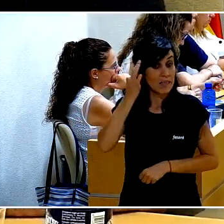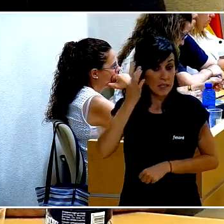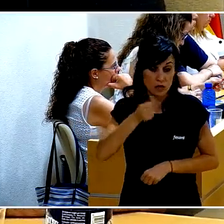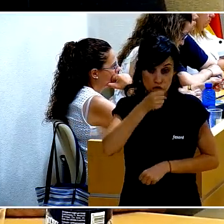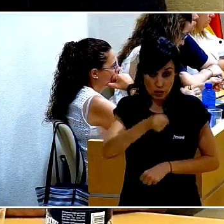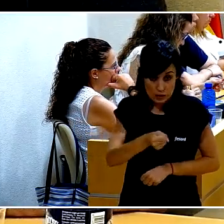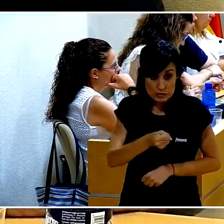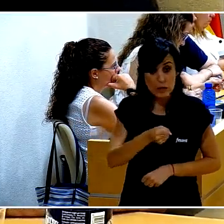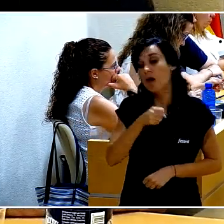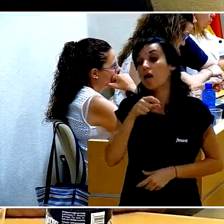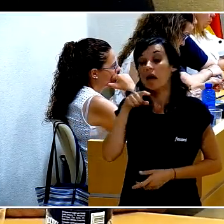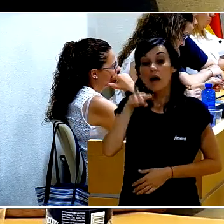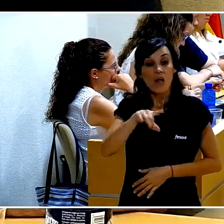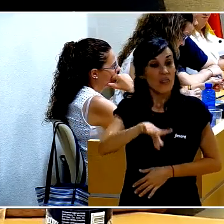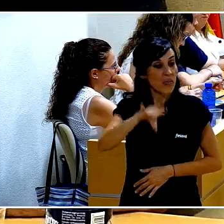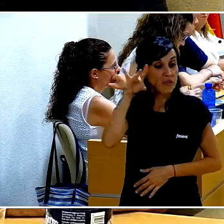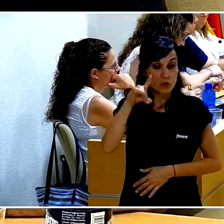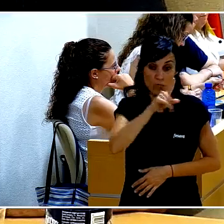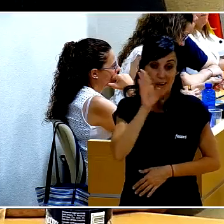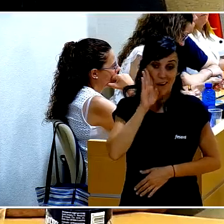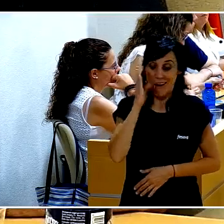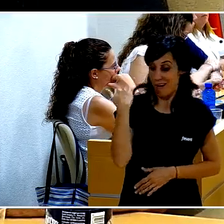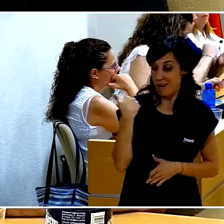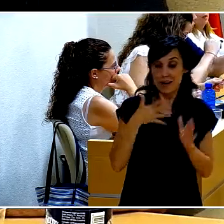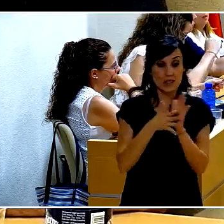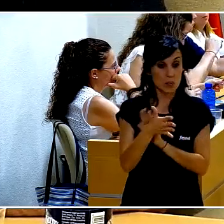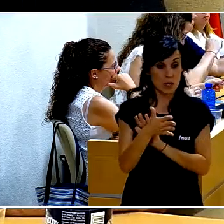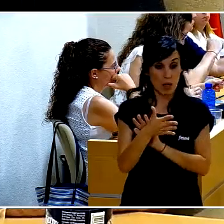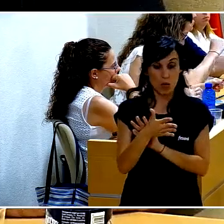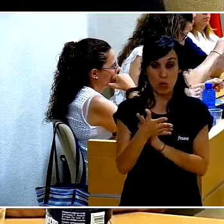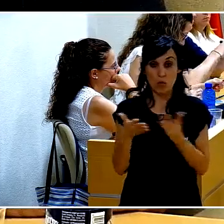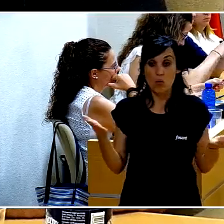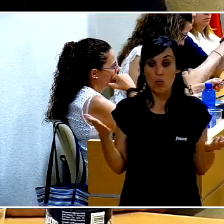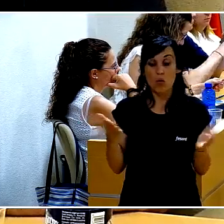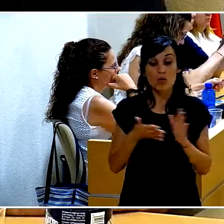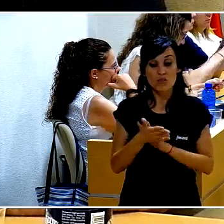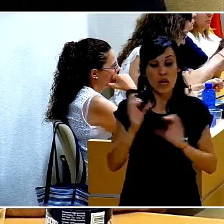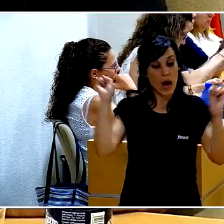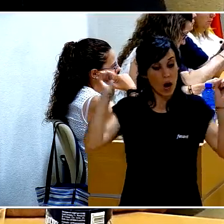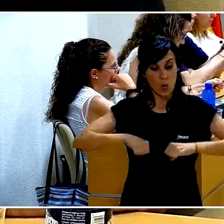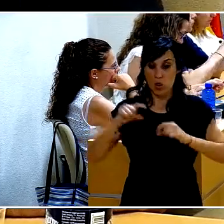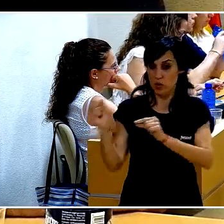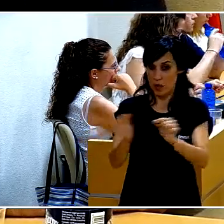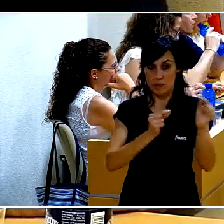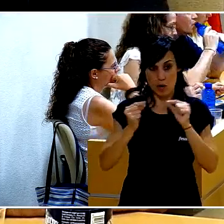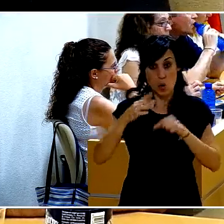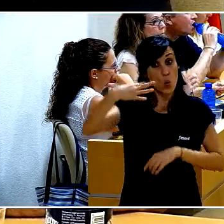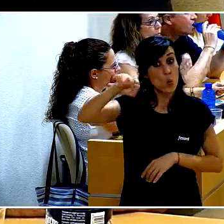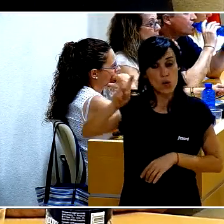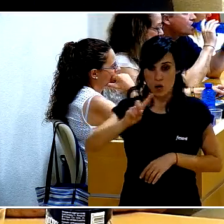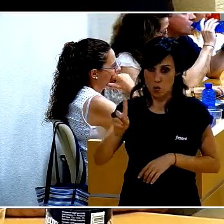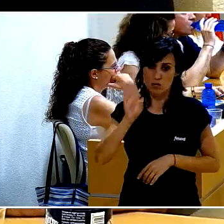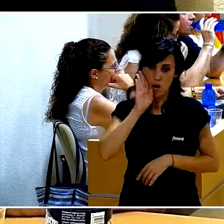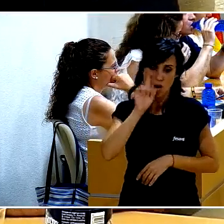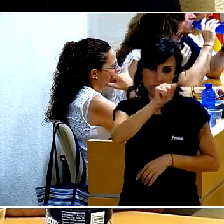i esta decisió, com ha explicat Pep Val, s'ha pres com a un acord del ple i no és l'única. Han sigut